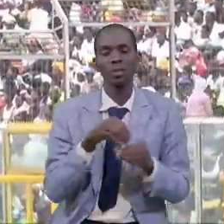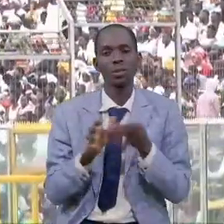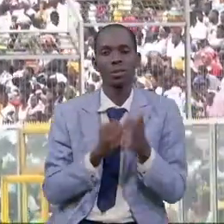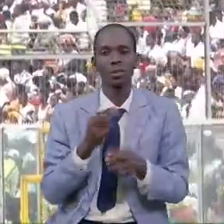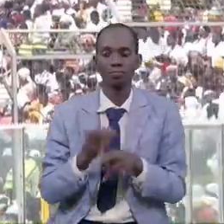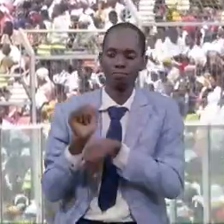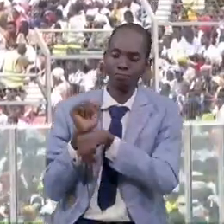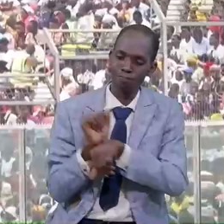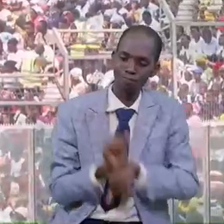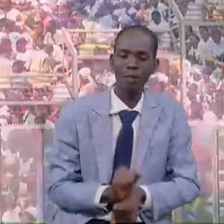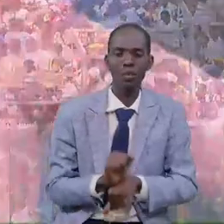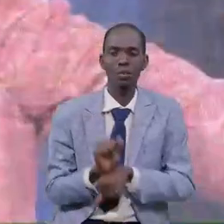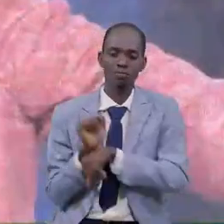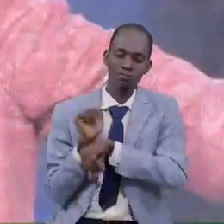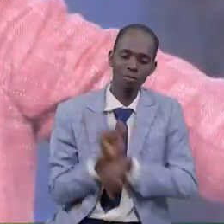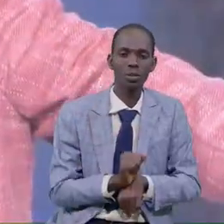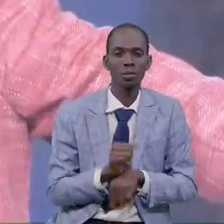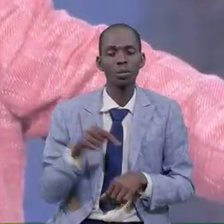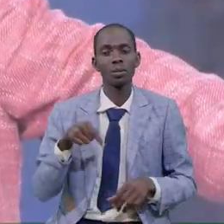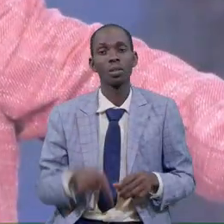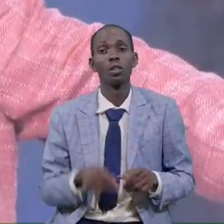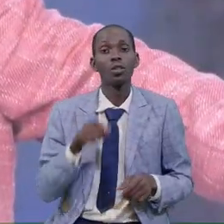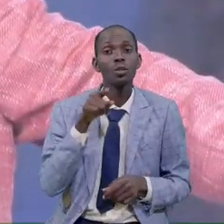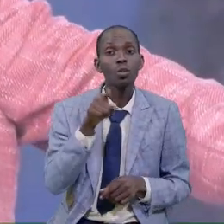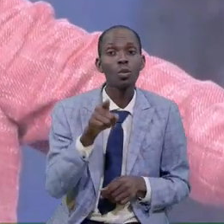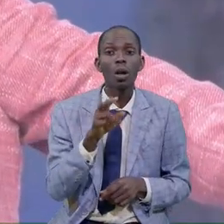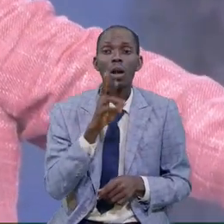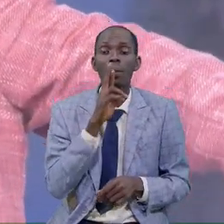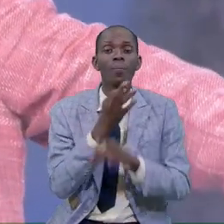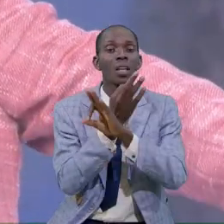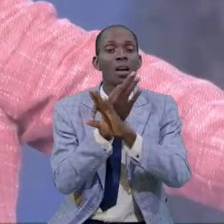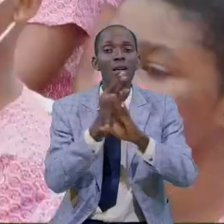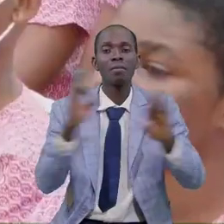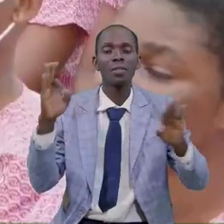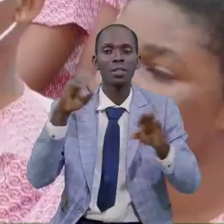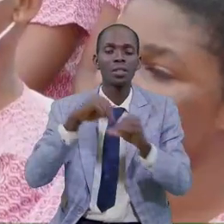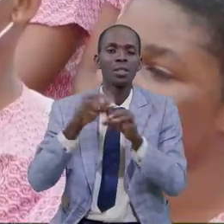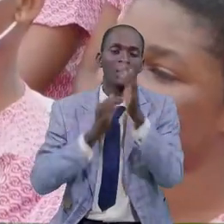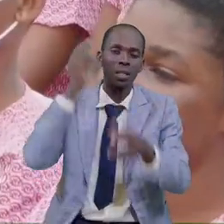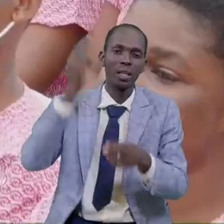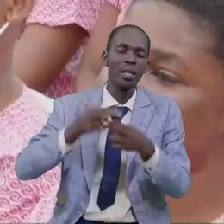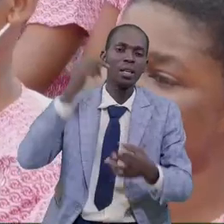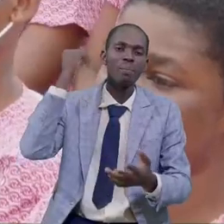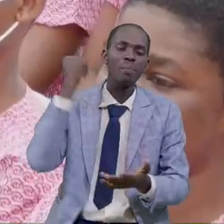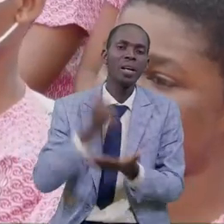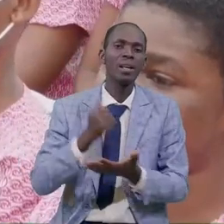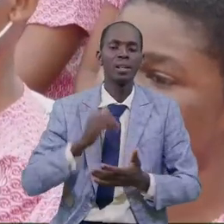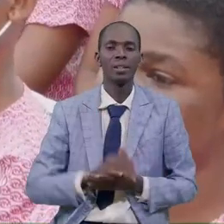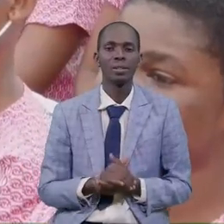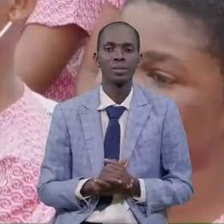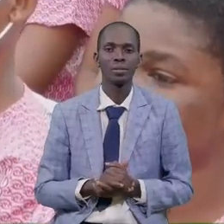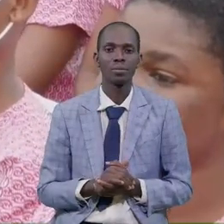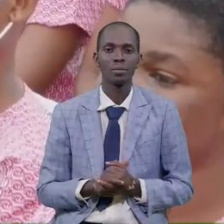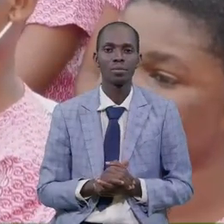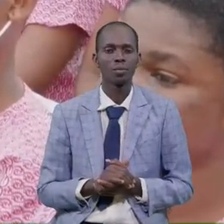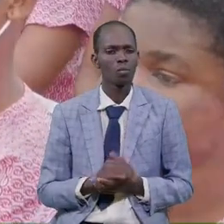retient, qui te retient, qui te retarde. Tu es libre au nom de Jésus. Comment